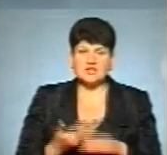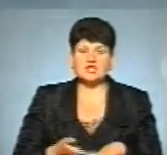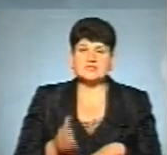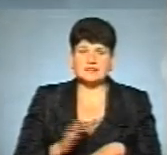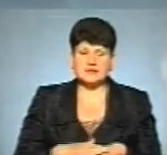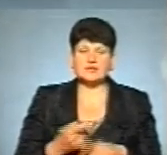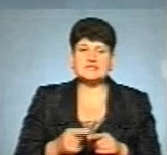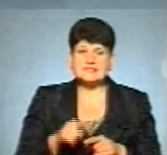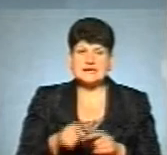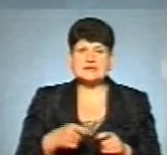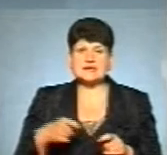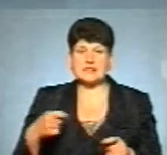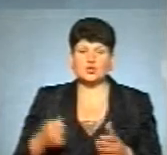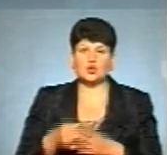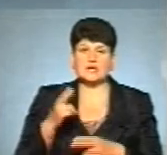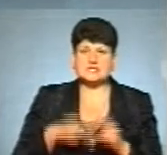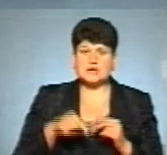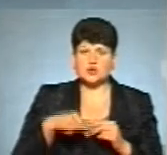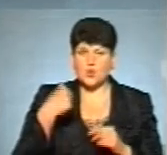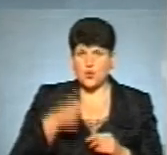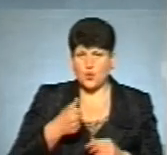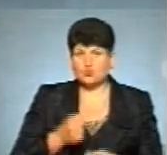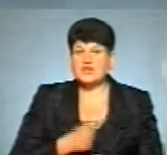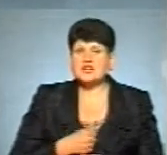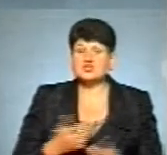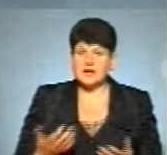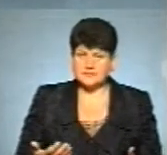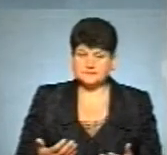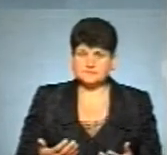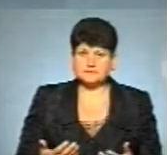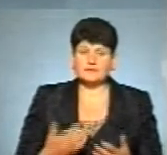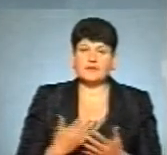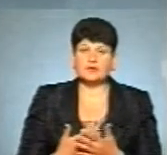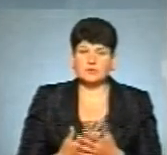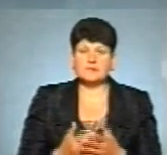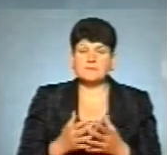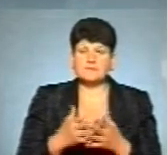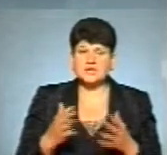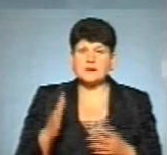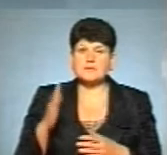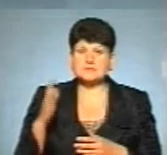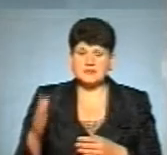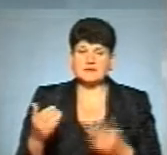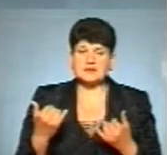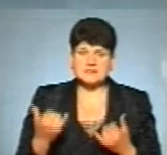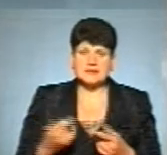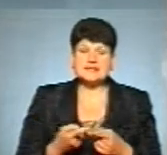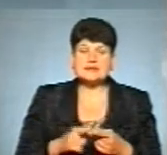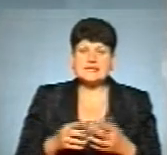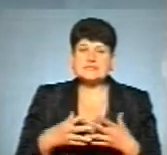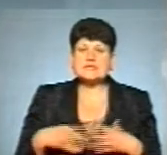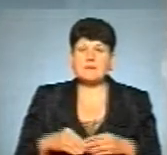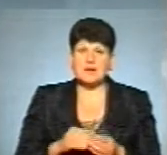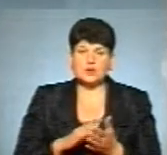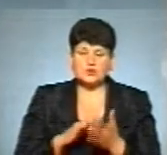це затягнеться до кінця цього року, на жаль. Ось, тобто більша перспектива зараз серед них такий сімейний туризм